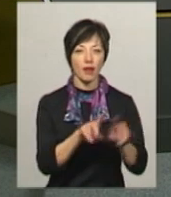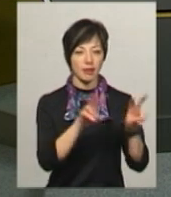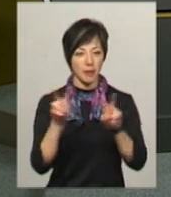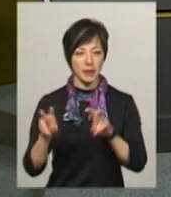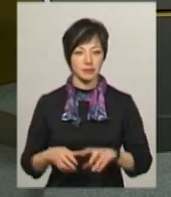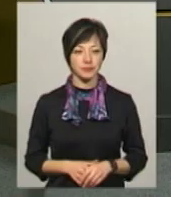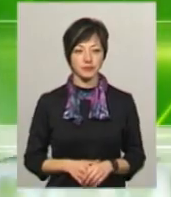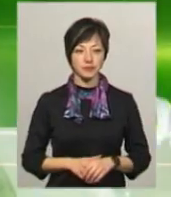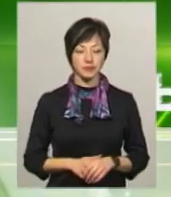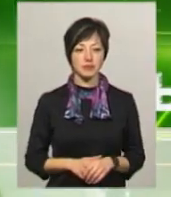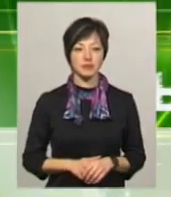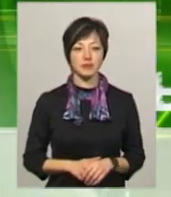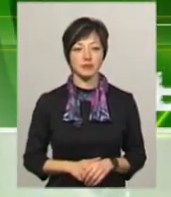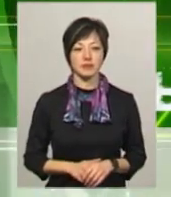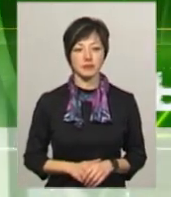теми.